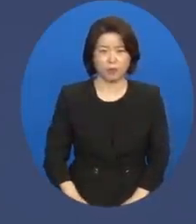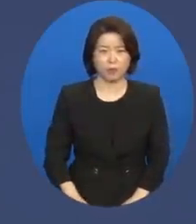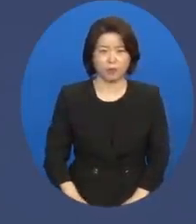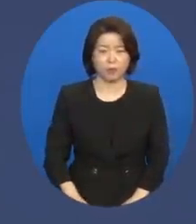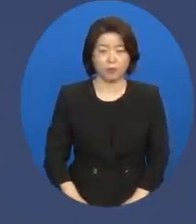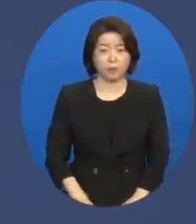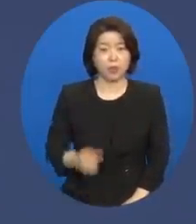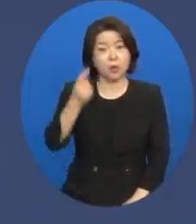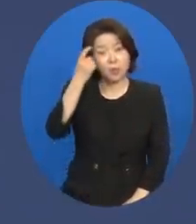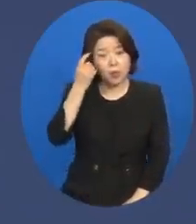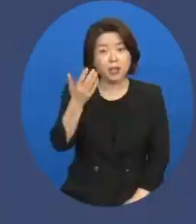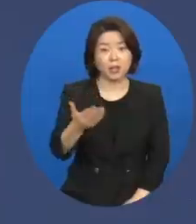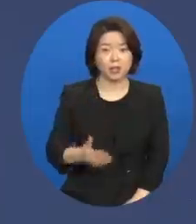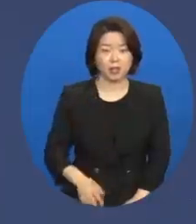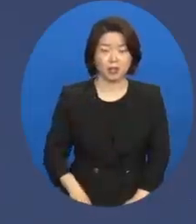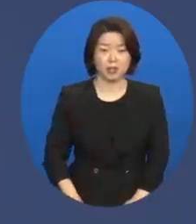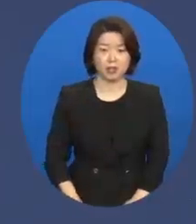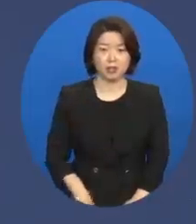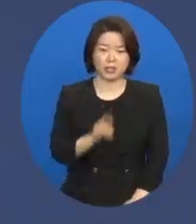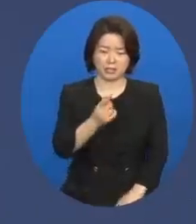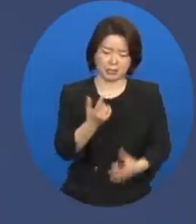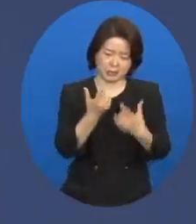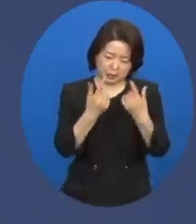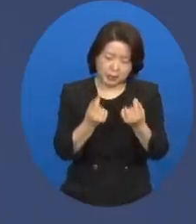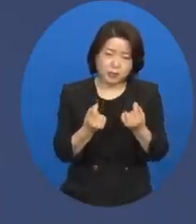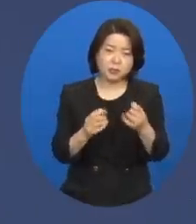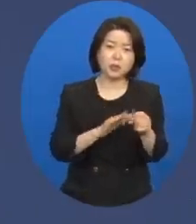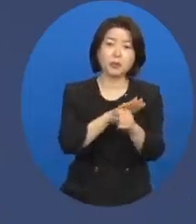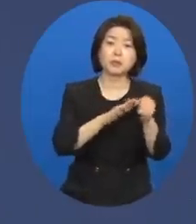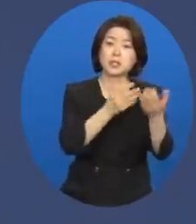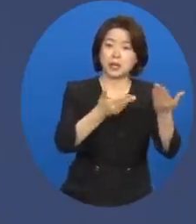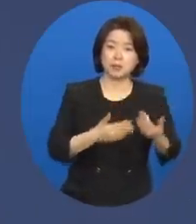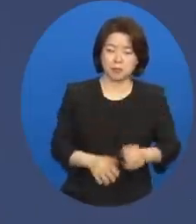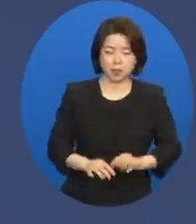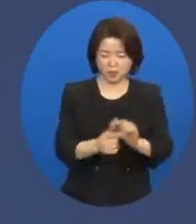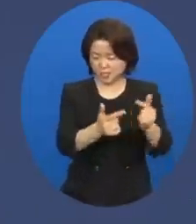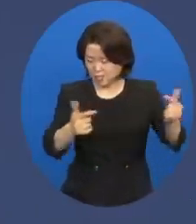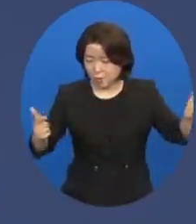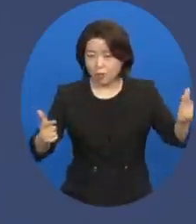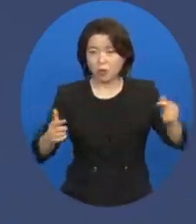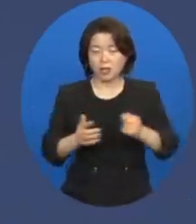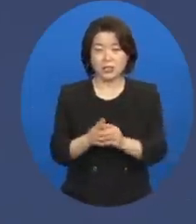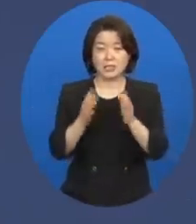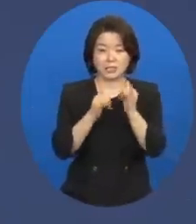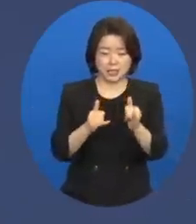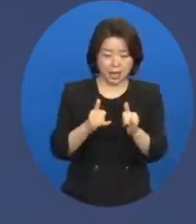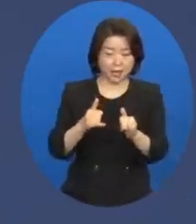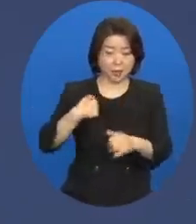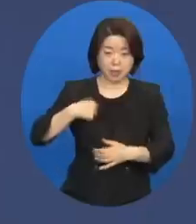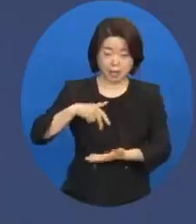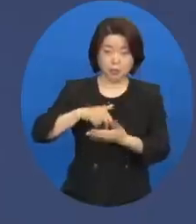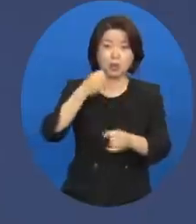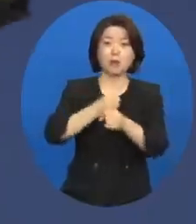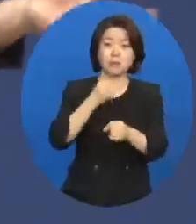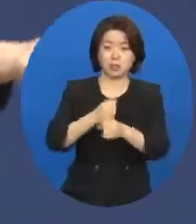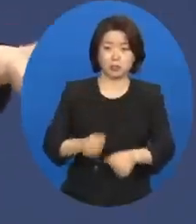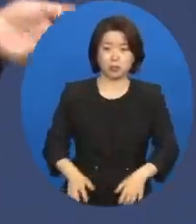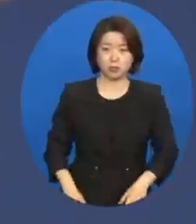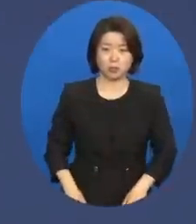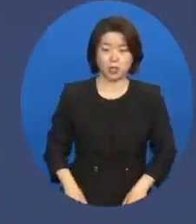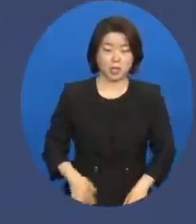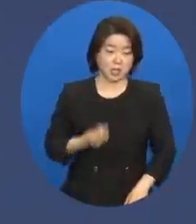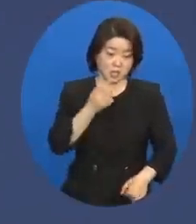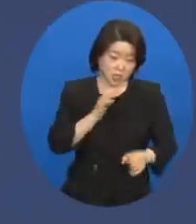왜 그렇죠? 그토록 사랑을 받고 그 만물 중에 인간으로 지음받고 그 기가 막힌 나라